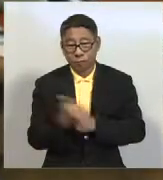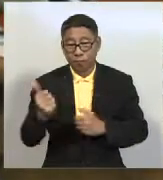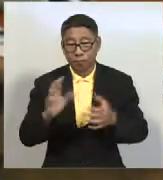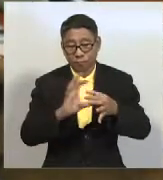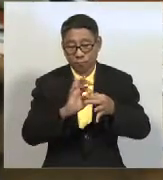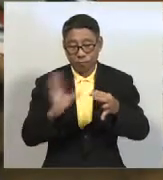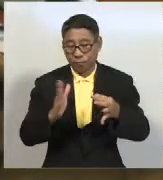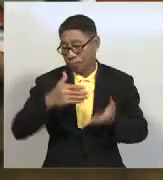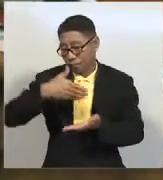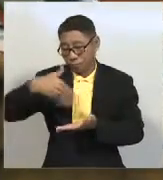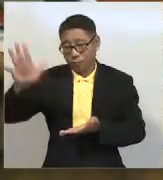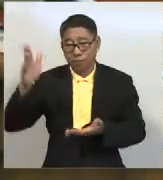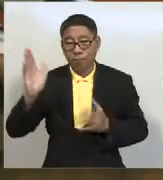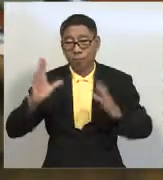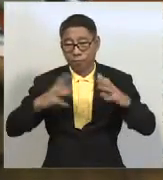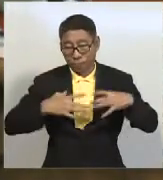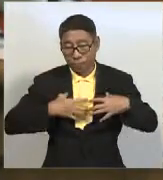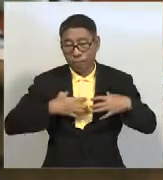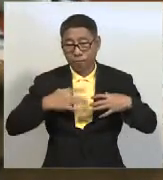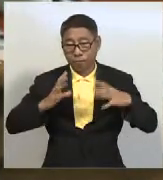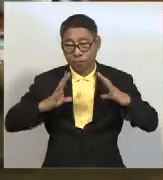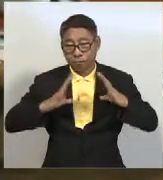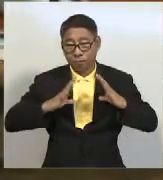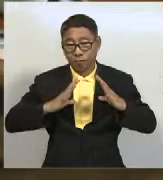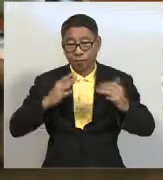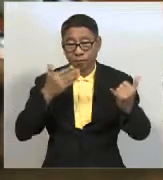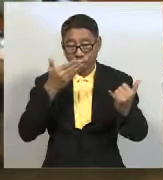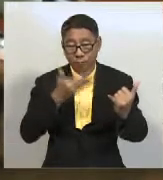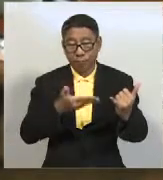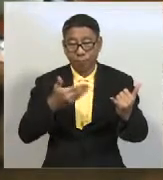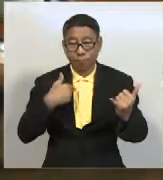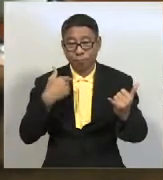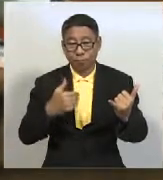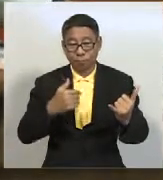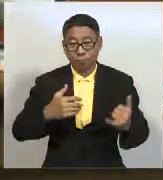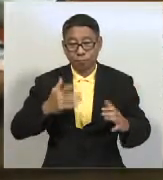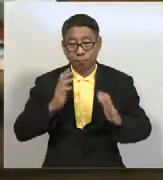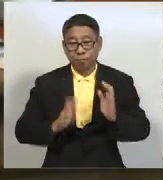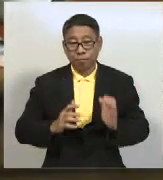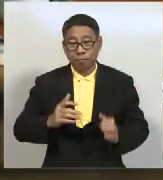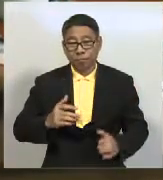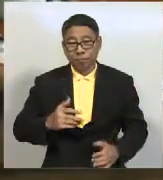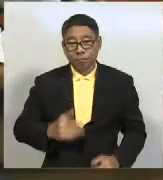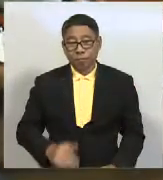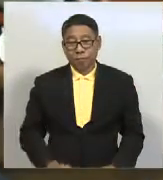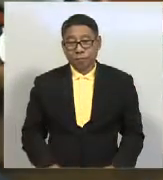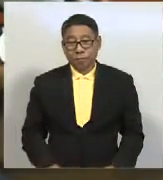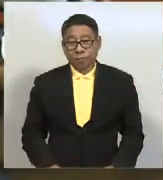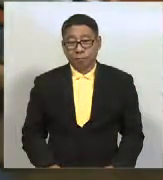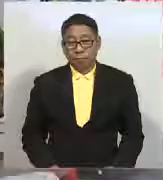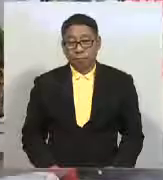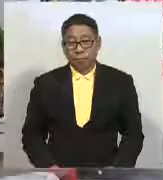การให้ท่านได้พักนะแล้วก็ไม่อยากให้มีการรบกวนของภาวะจิตใจครับ